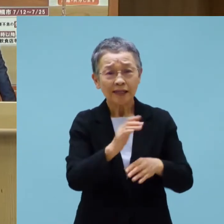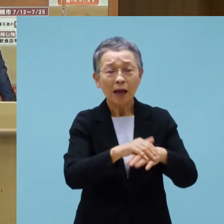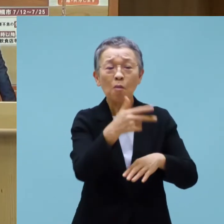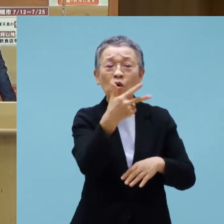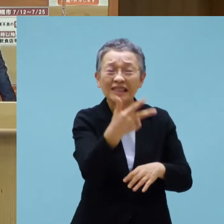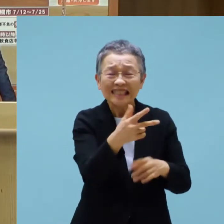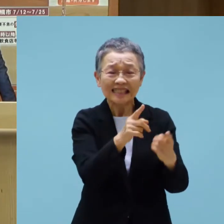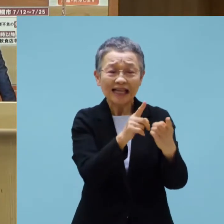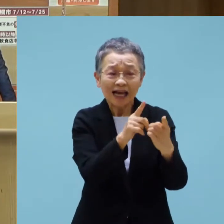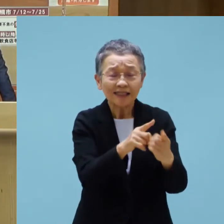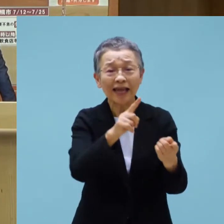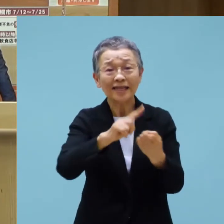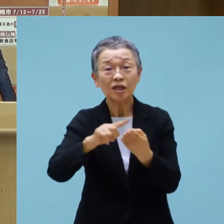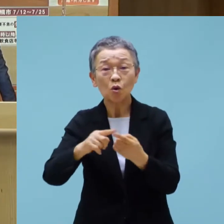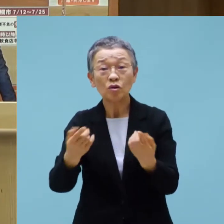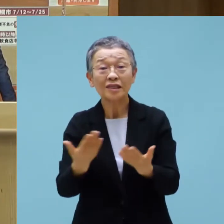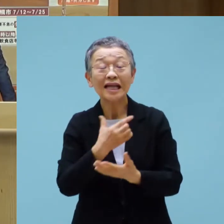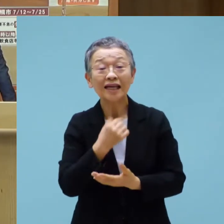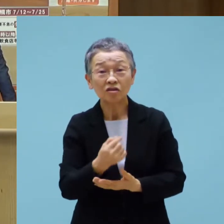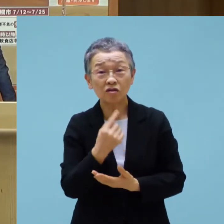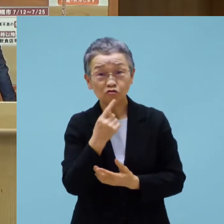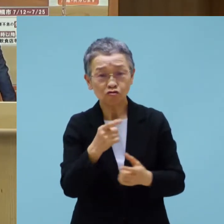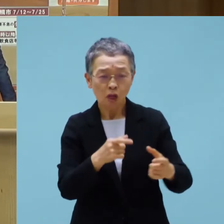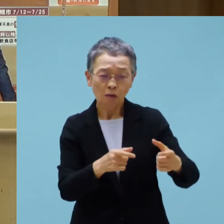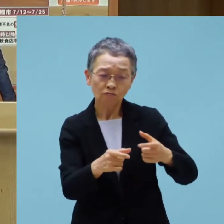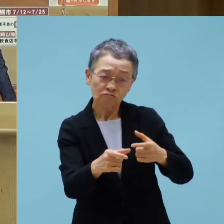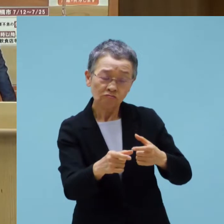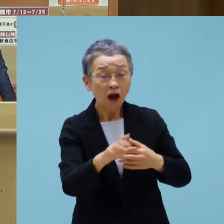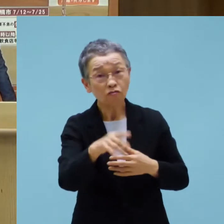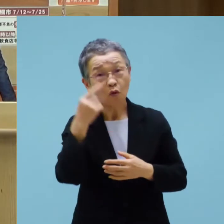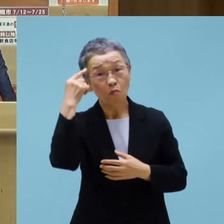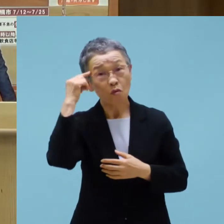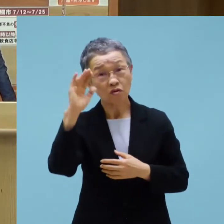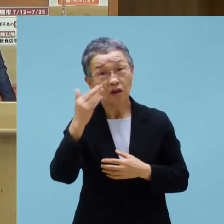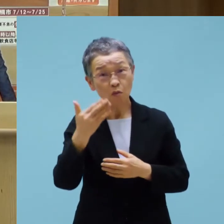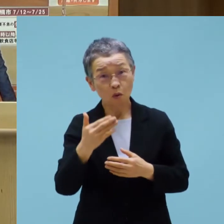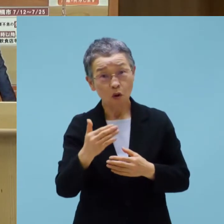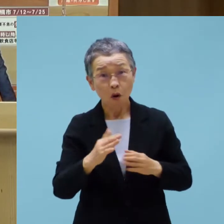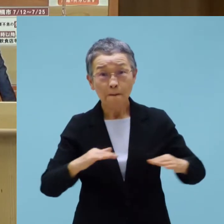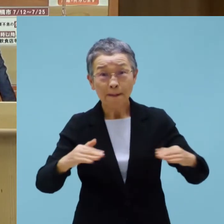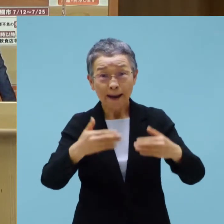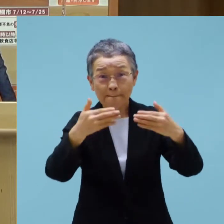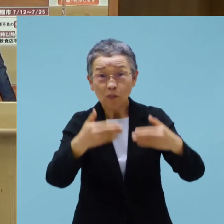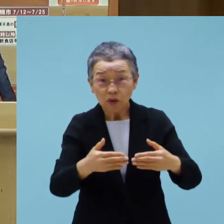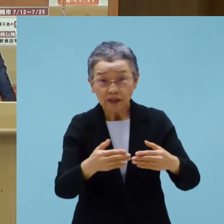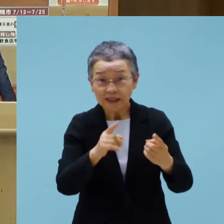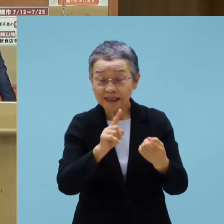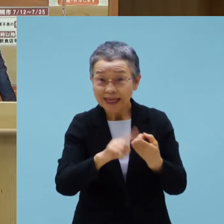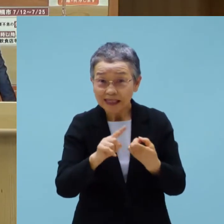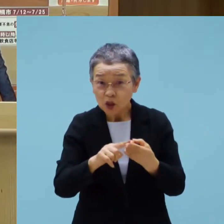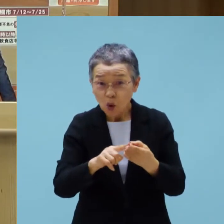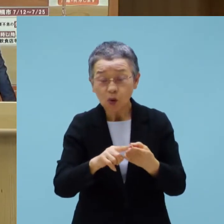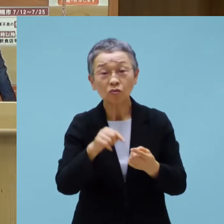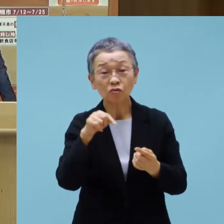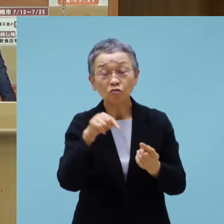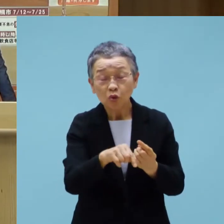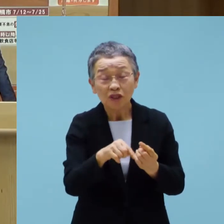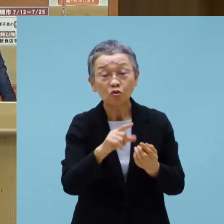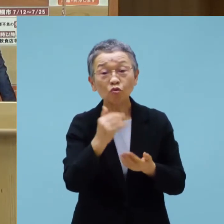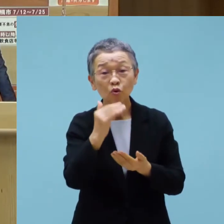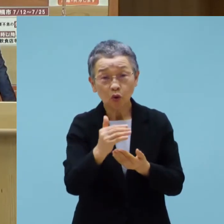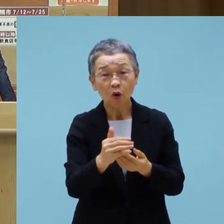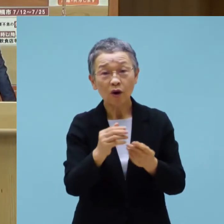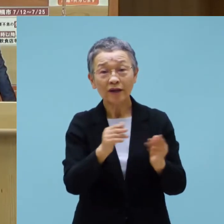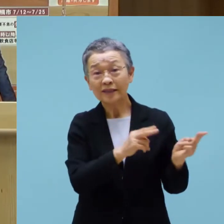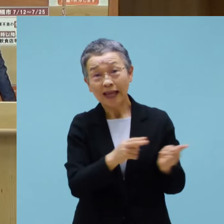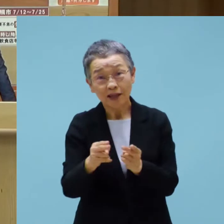とやっぱり掛け違いがあると思うんですけども、こういったまん延防止重点措置の適用をめぐる、まあ、制度上の課題点であったりとか運用上の問